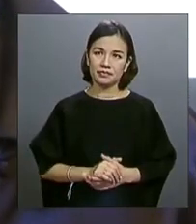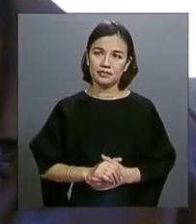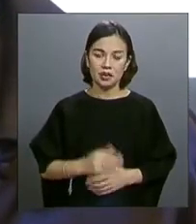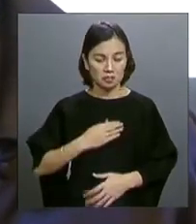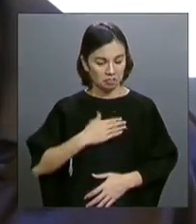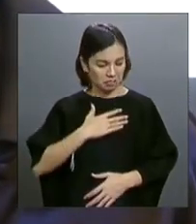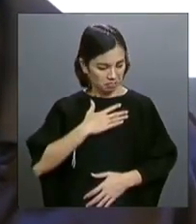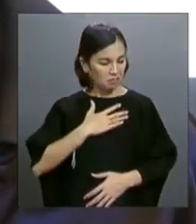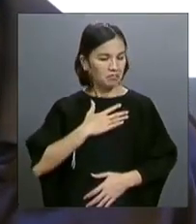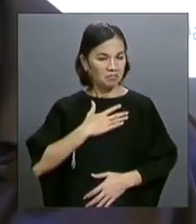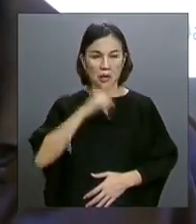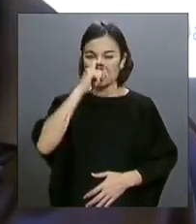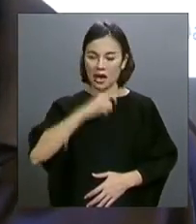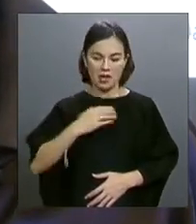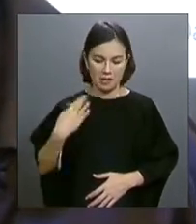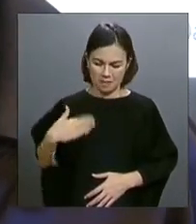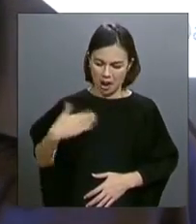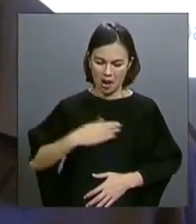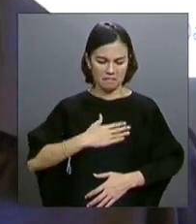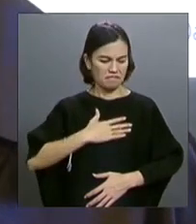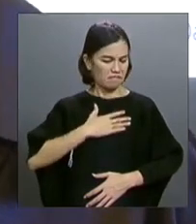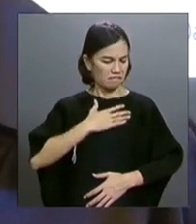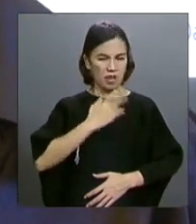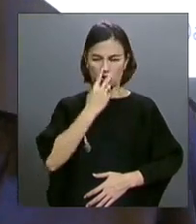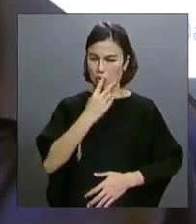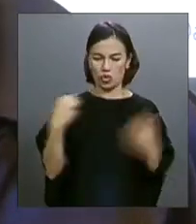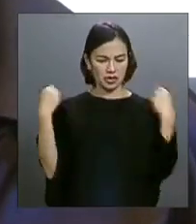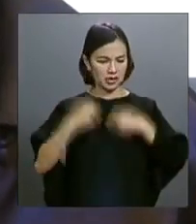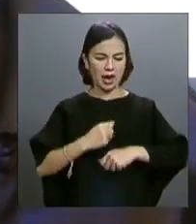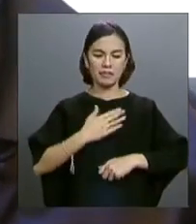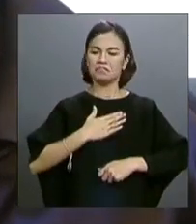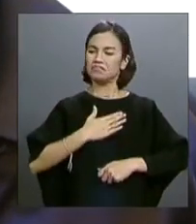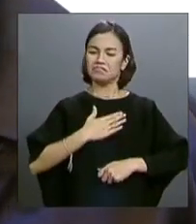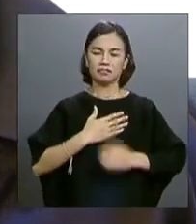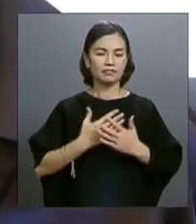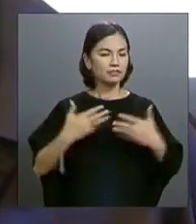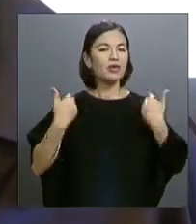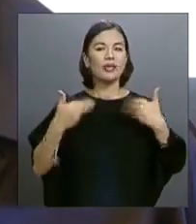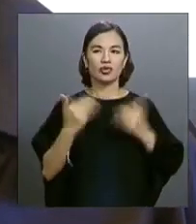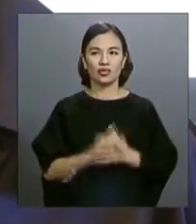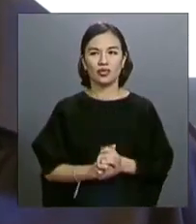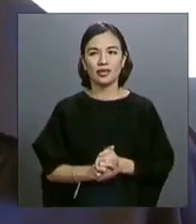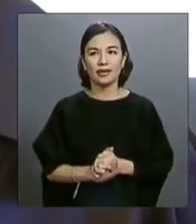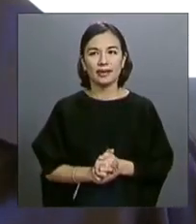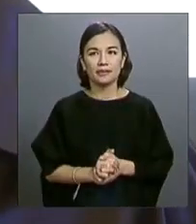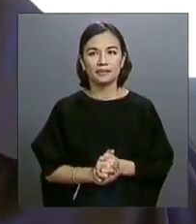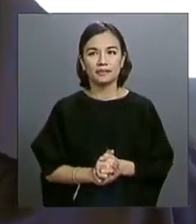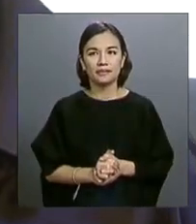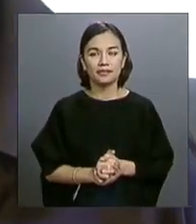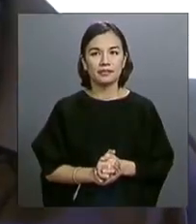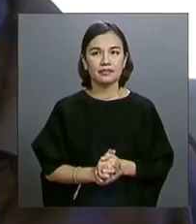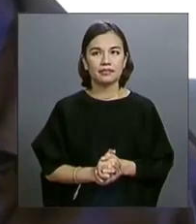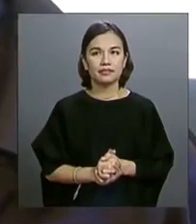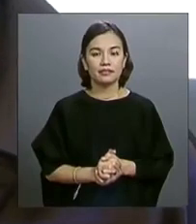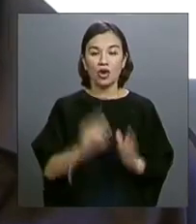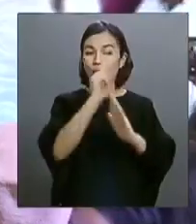ความเป็นผ้าไทยกับความเป็นตัวเราแมทช์ด้วยกันแค่นั้นแฮปปี้ไม่ต้องซีเรียสอะไรมันไ